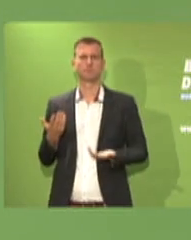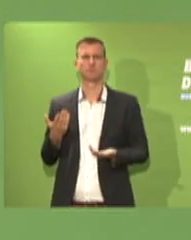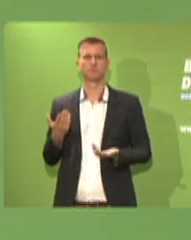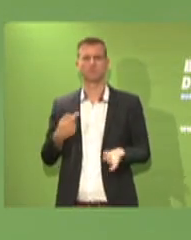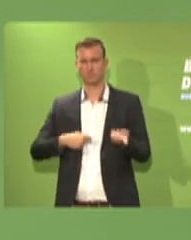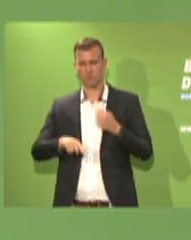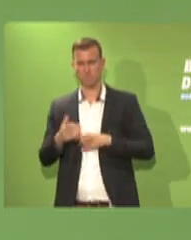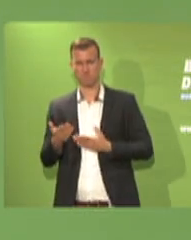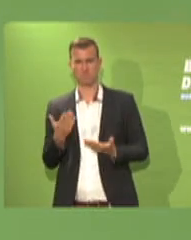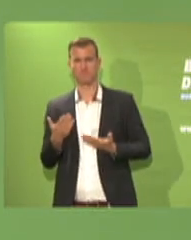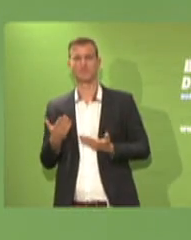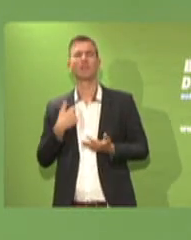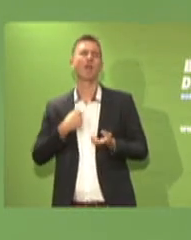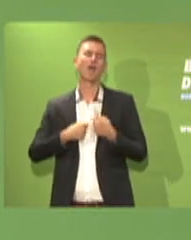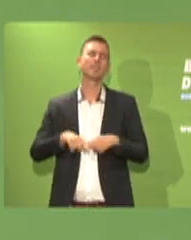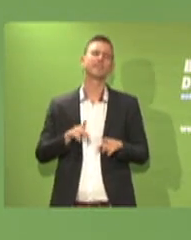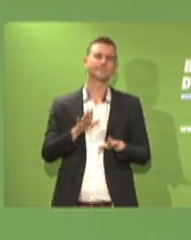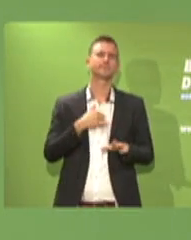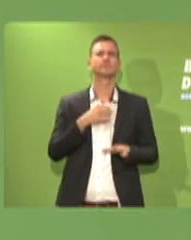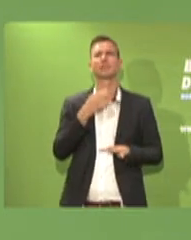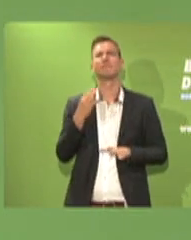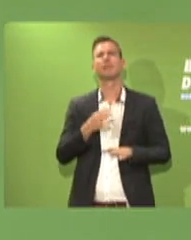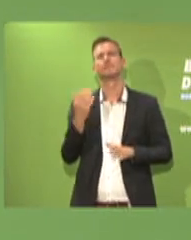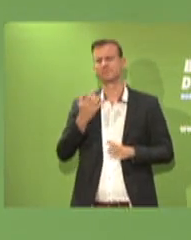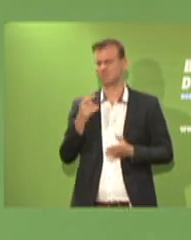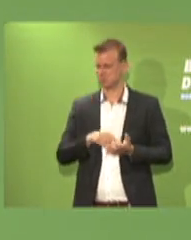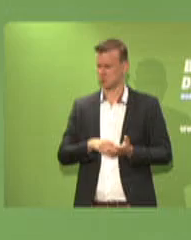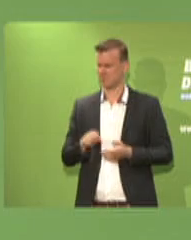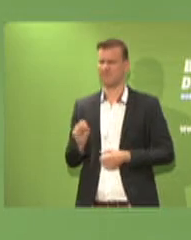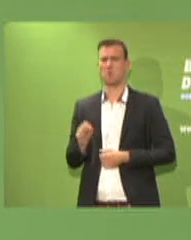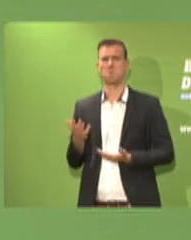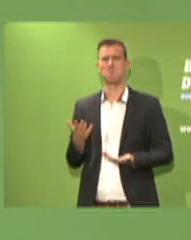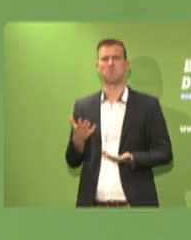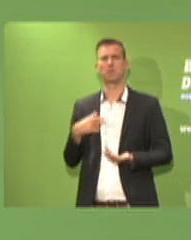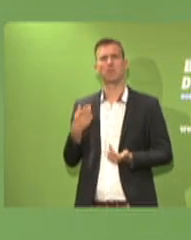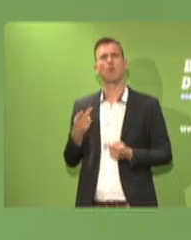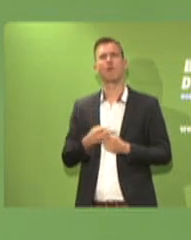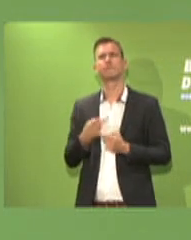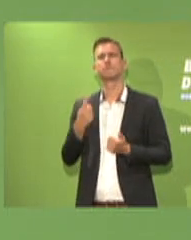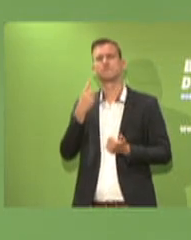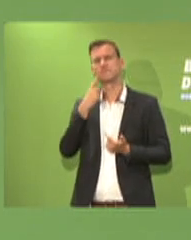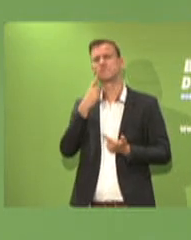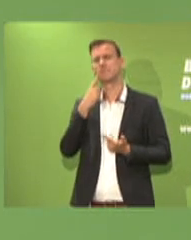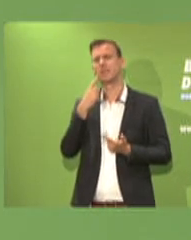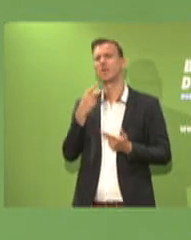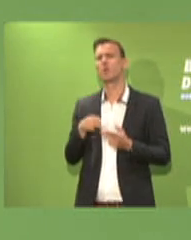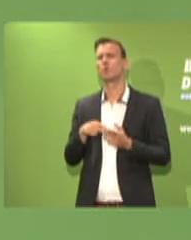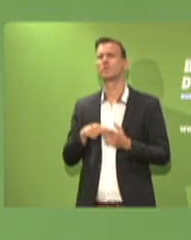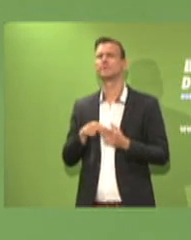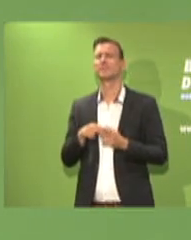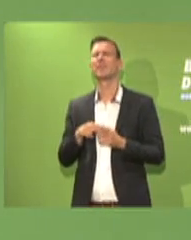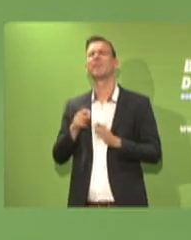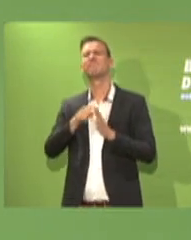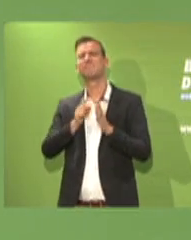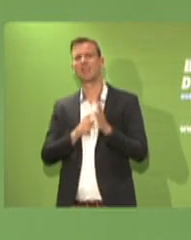Demgegenüber, wir fragen uns natürlich, woran liegt es und kommen immer wieder dazu, dass es an den weichen Faktoren